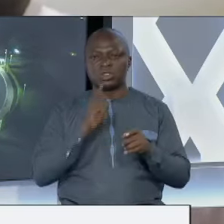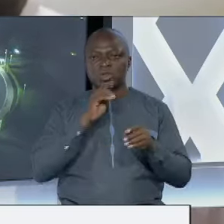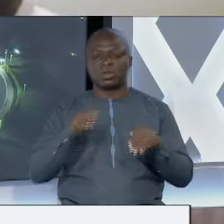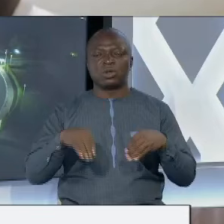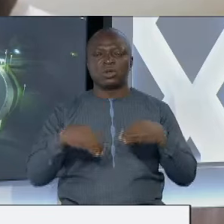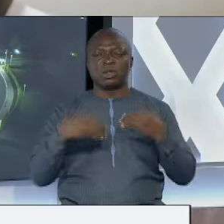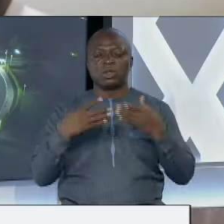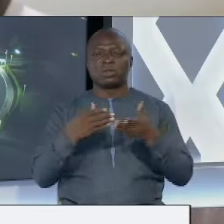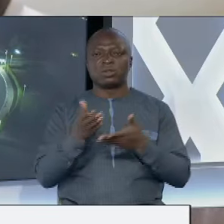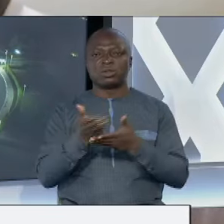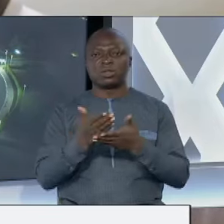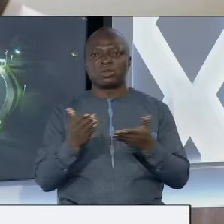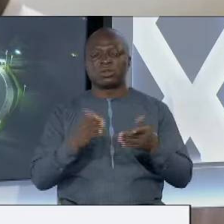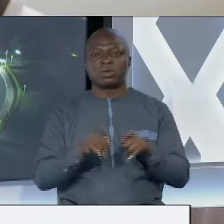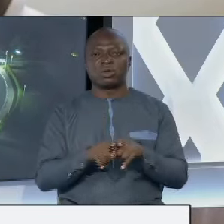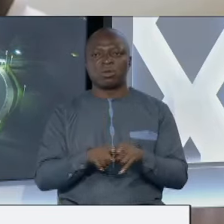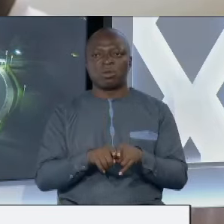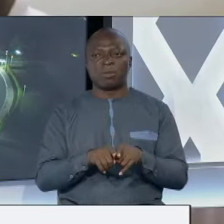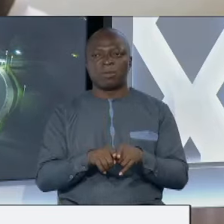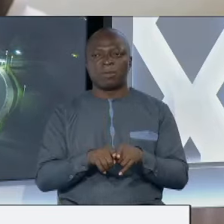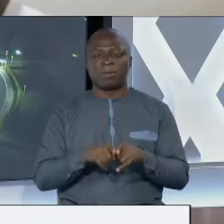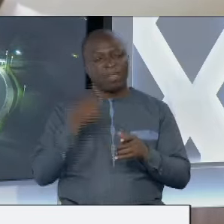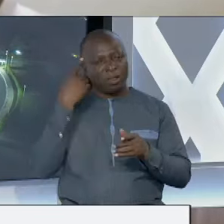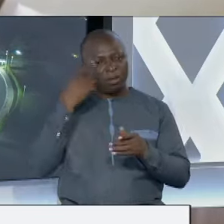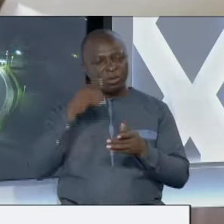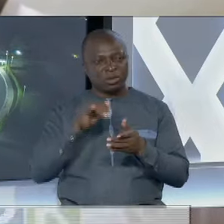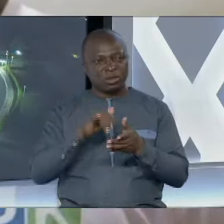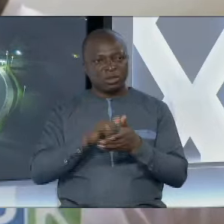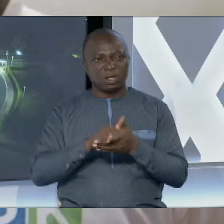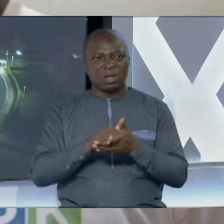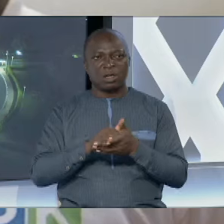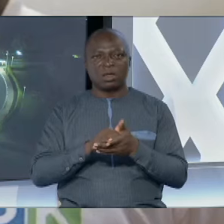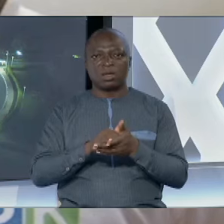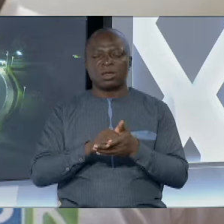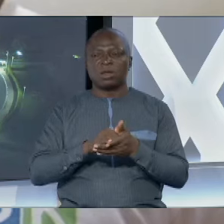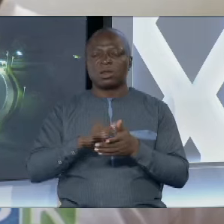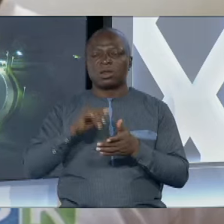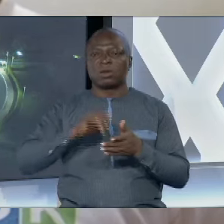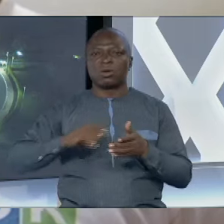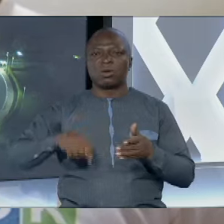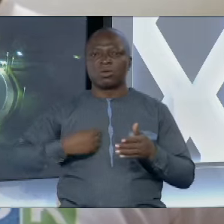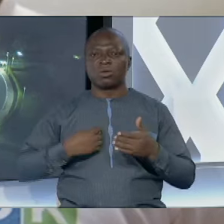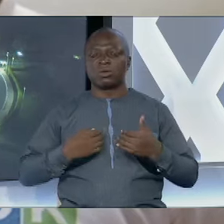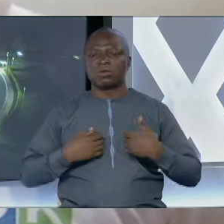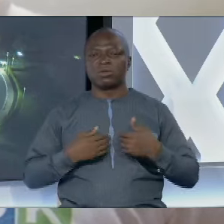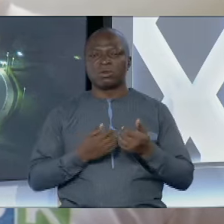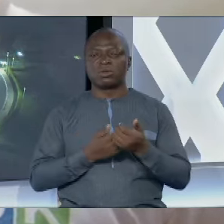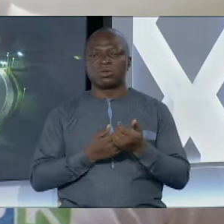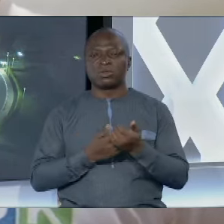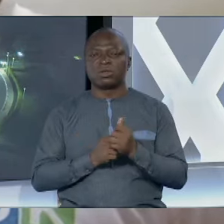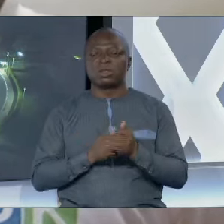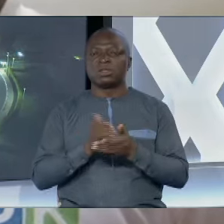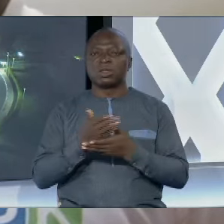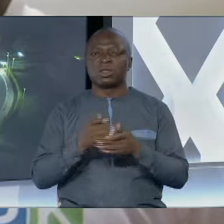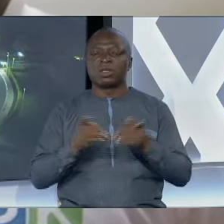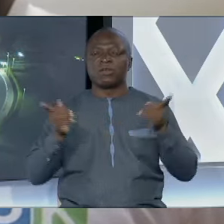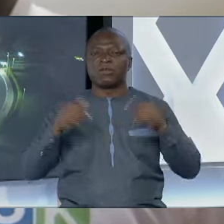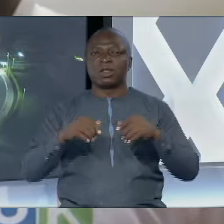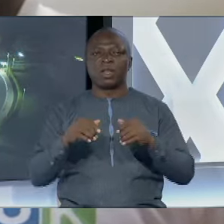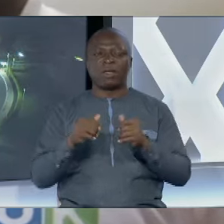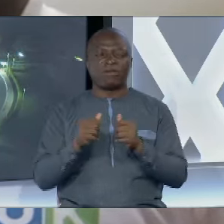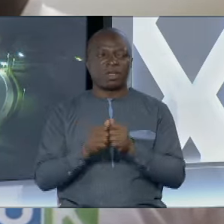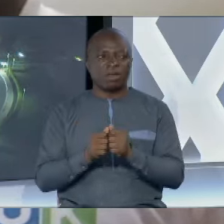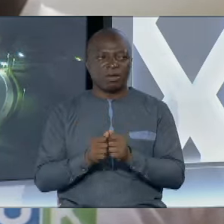des remontants comme Fercopsan ou de la vitamine. Et ceux qui viennent avec